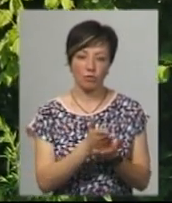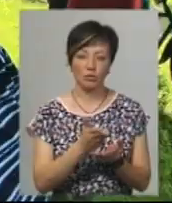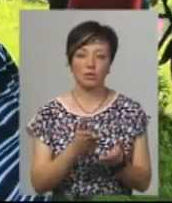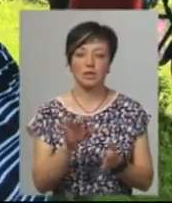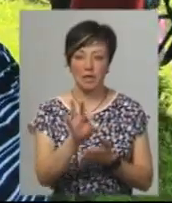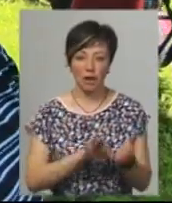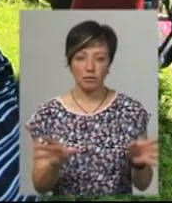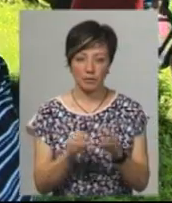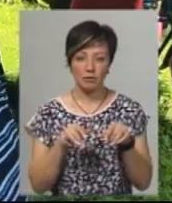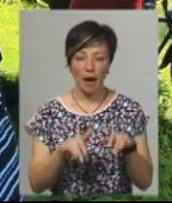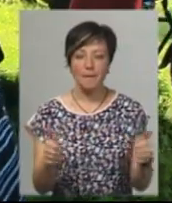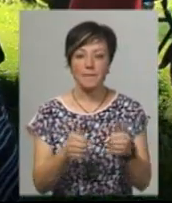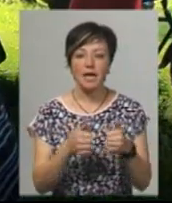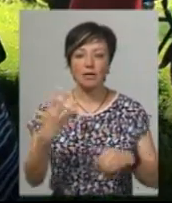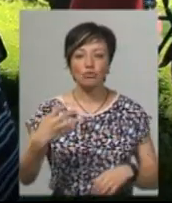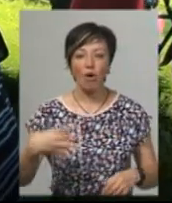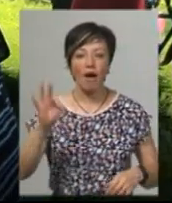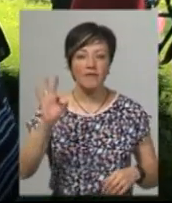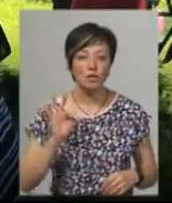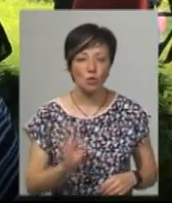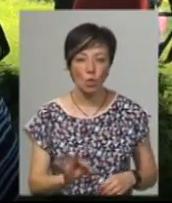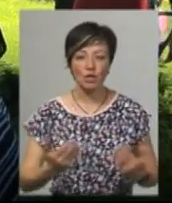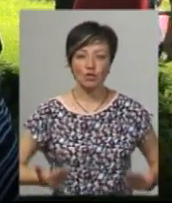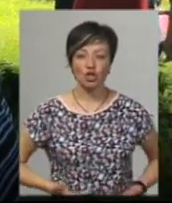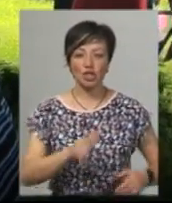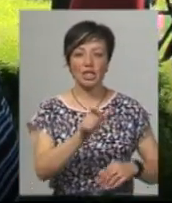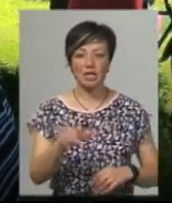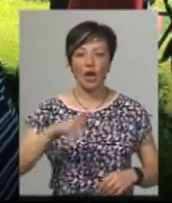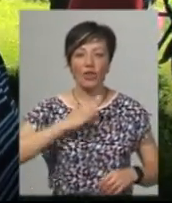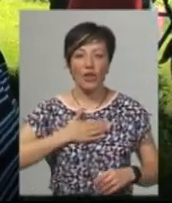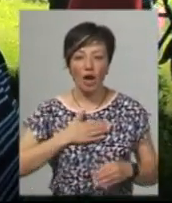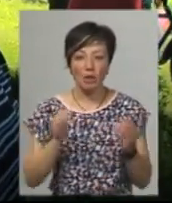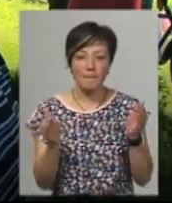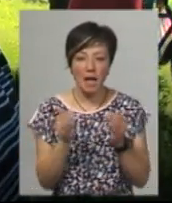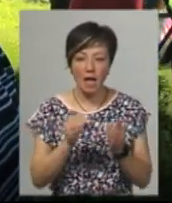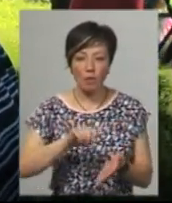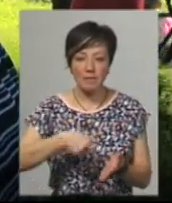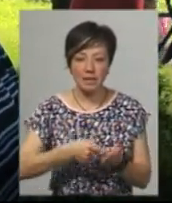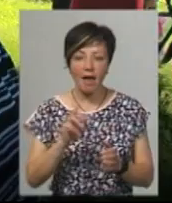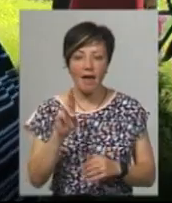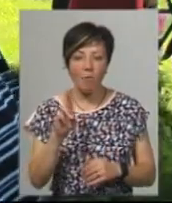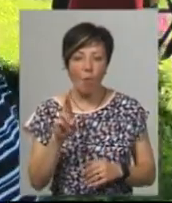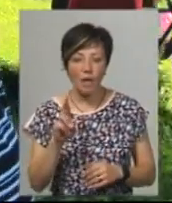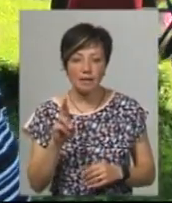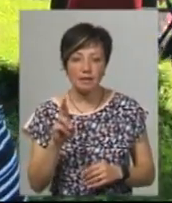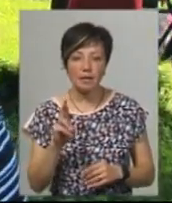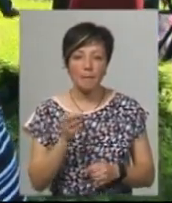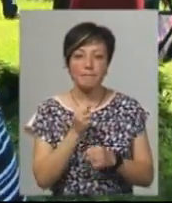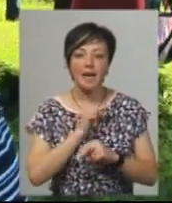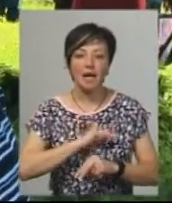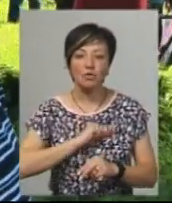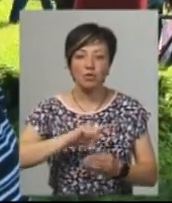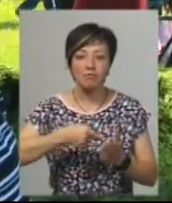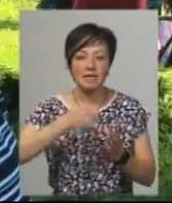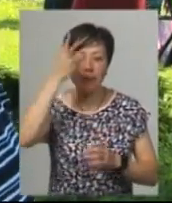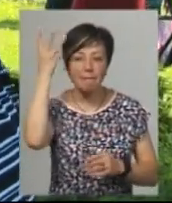вирішити. Біля 40% жителів тільки нашого маленького містечка Ярмолинець працює в